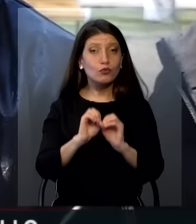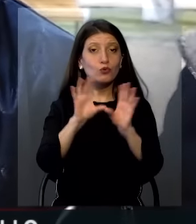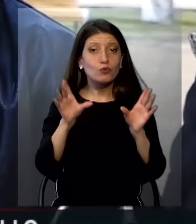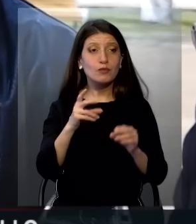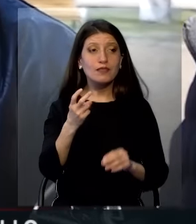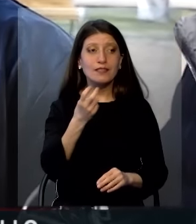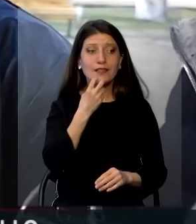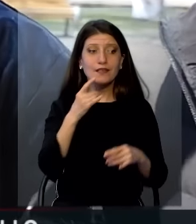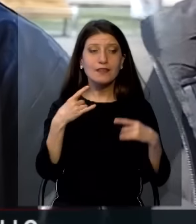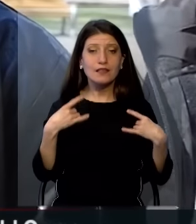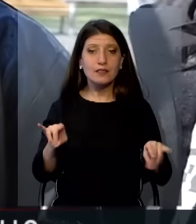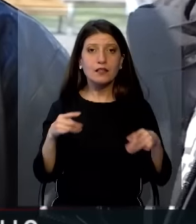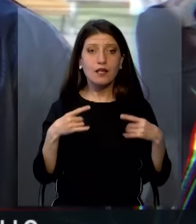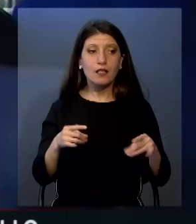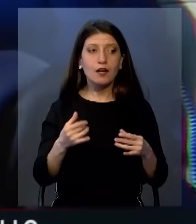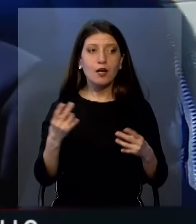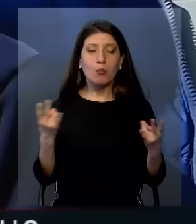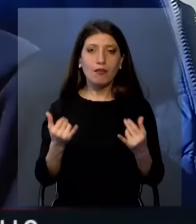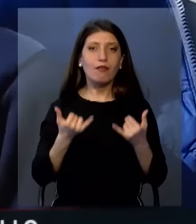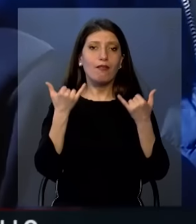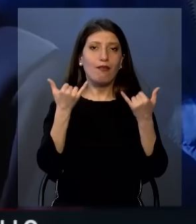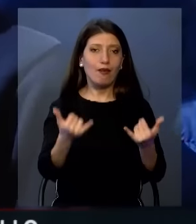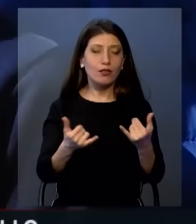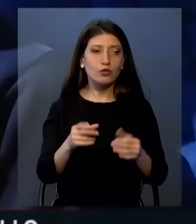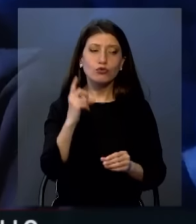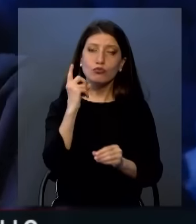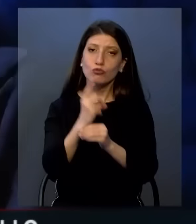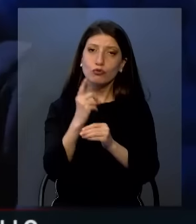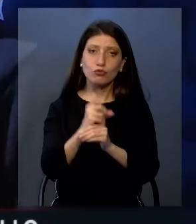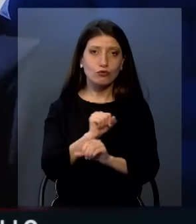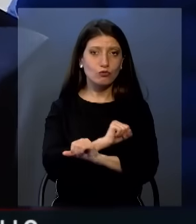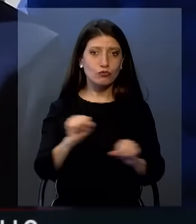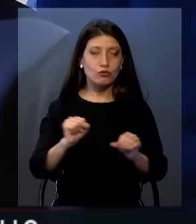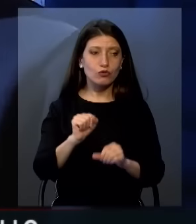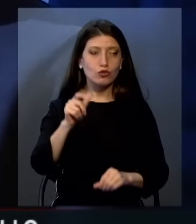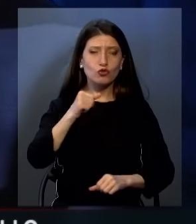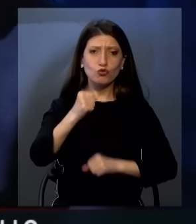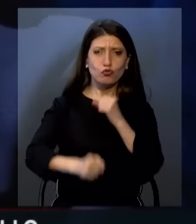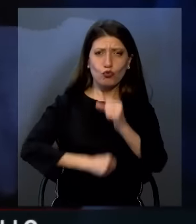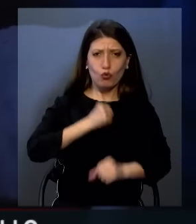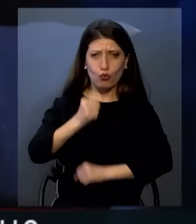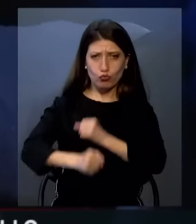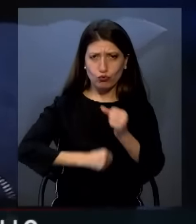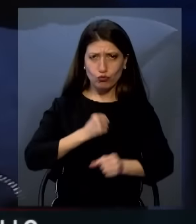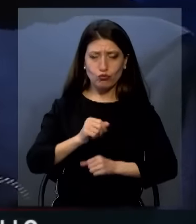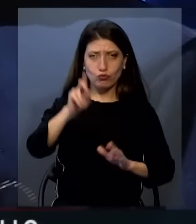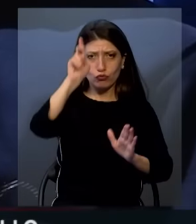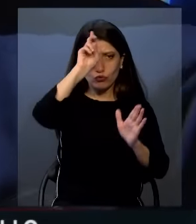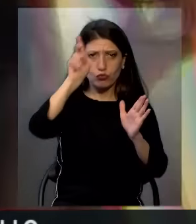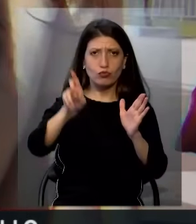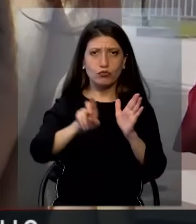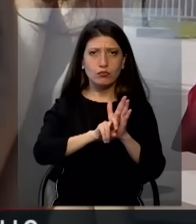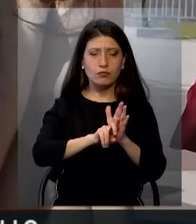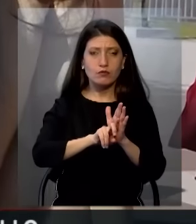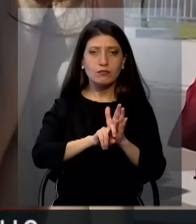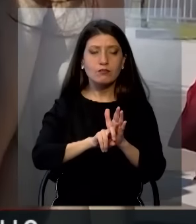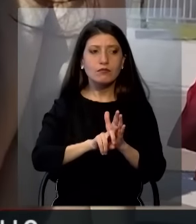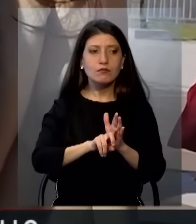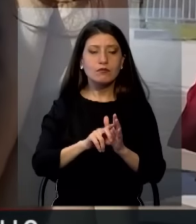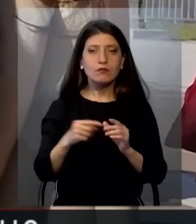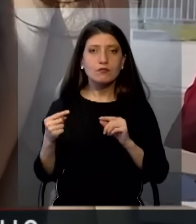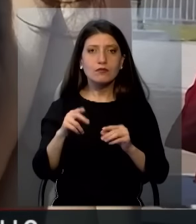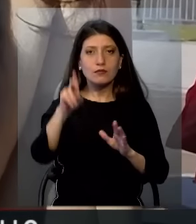և պետք է հարգել։ Չի կարելի չարություններ անել եկեղեցին։